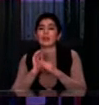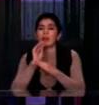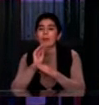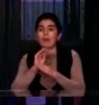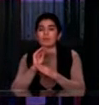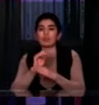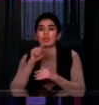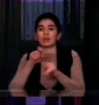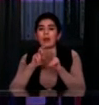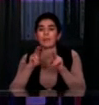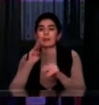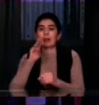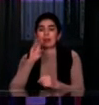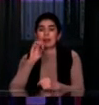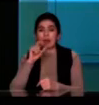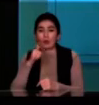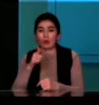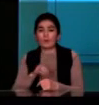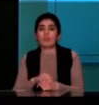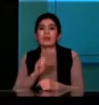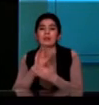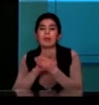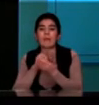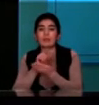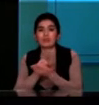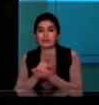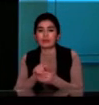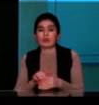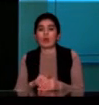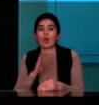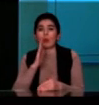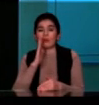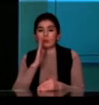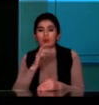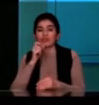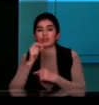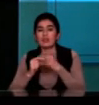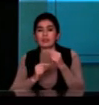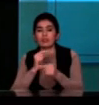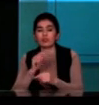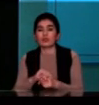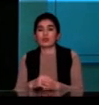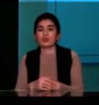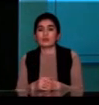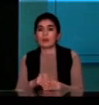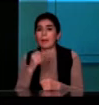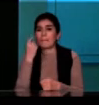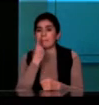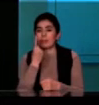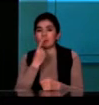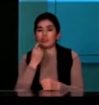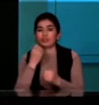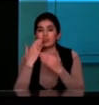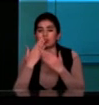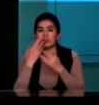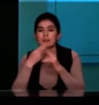добавляются к этому тегу. Домашнее задание будет следующим. Первое.